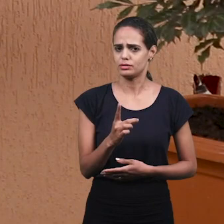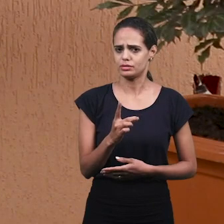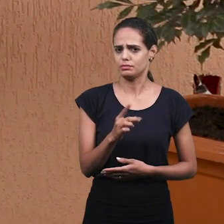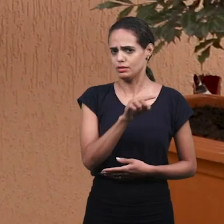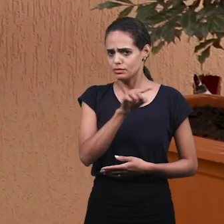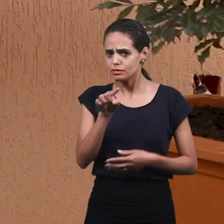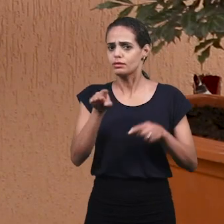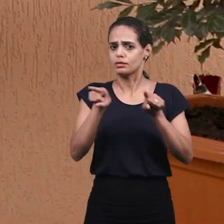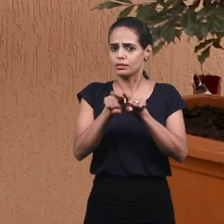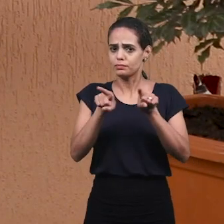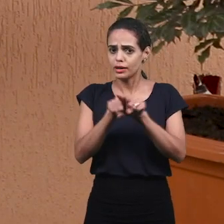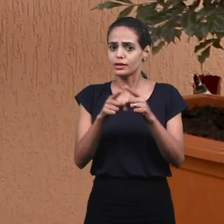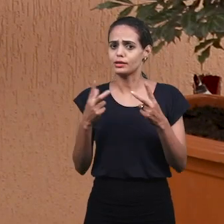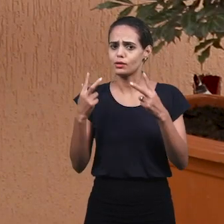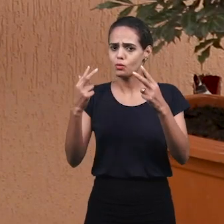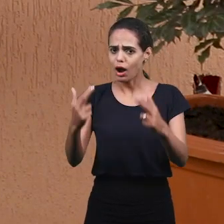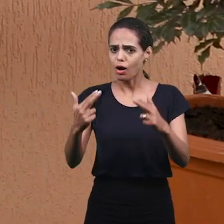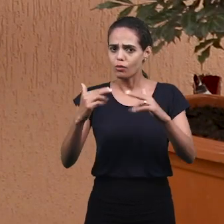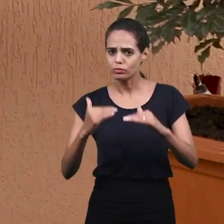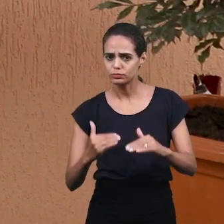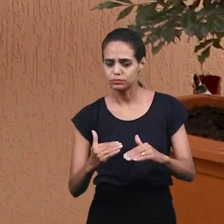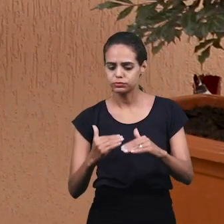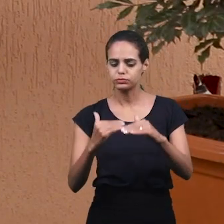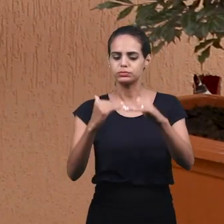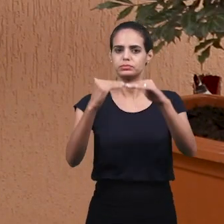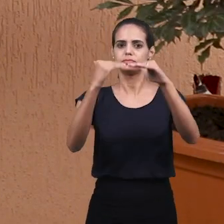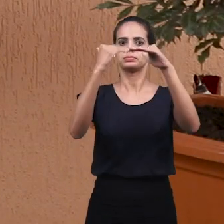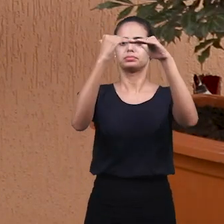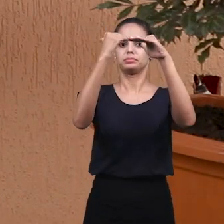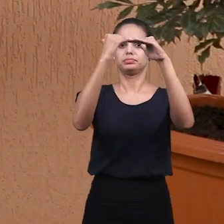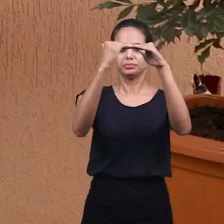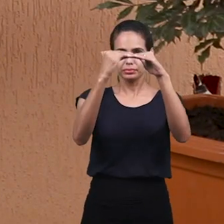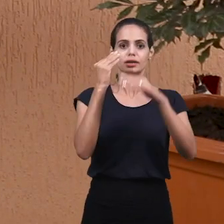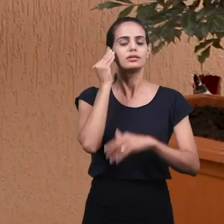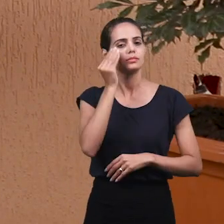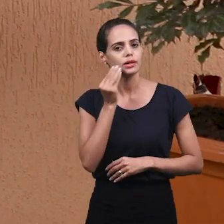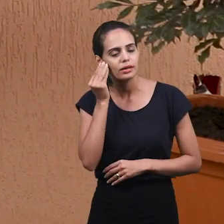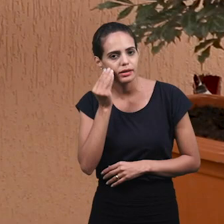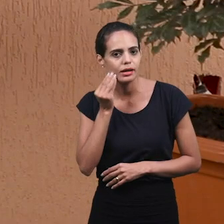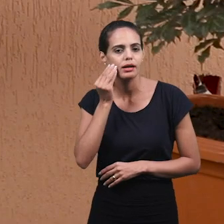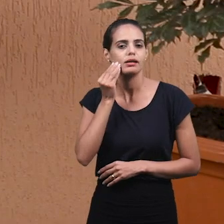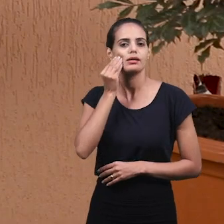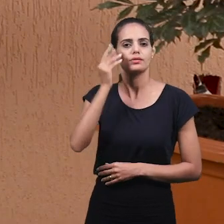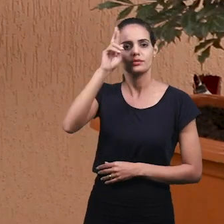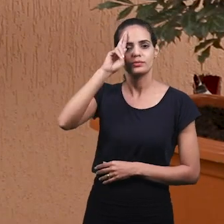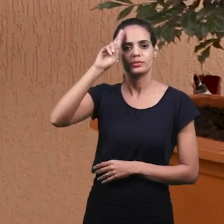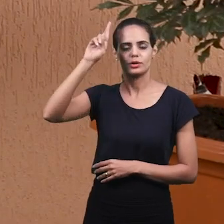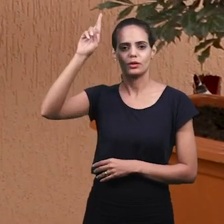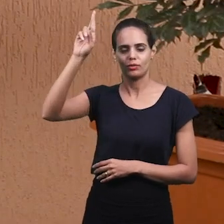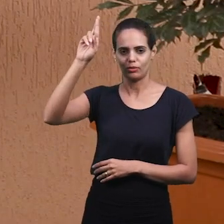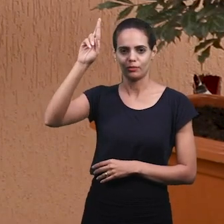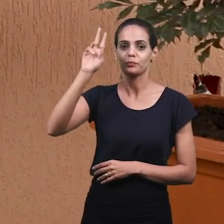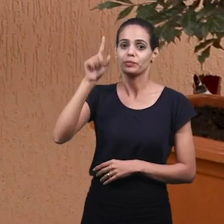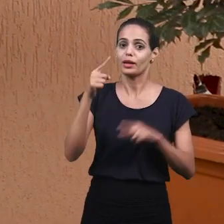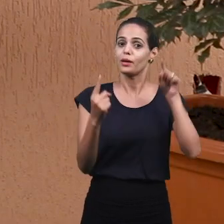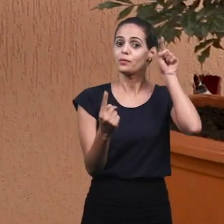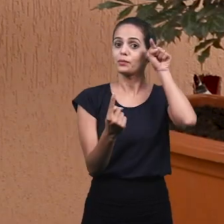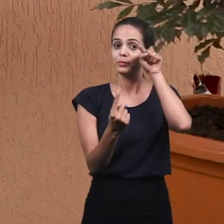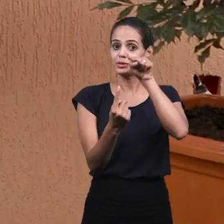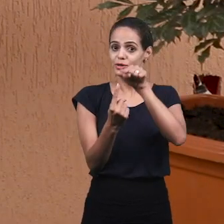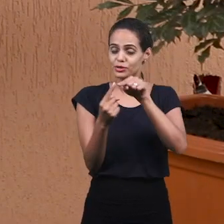avoir la même croissance spirituelle, les mêmes expériences avec le Seigneur. C'est